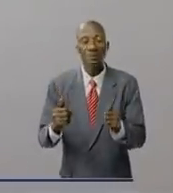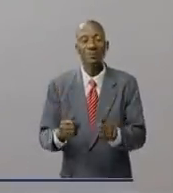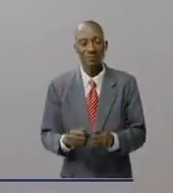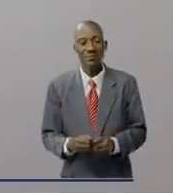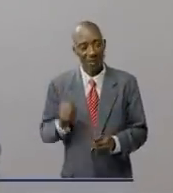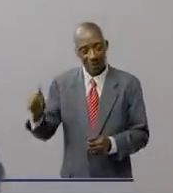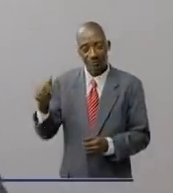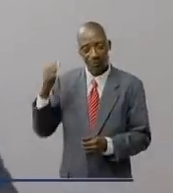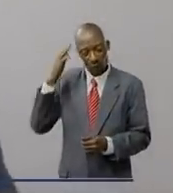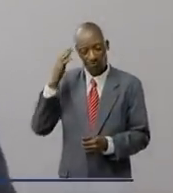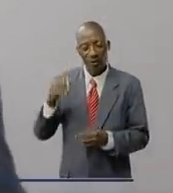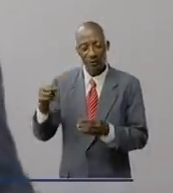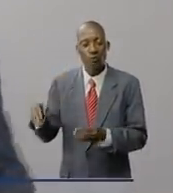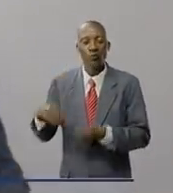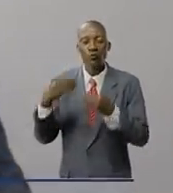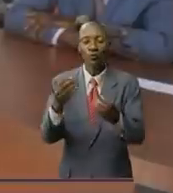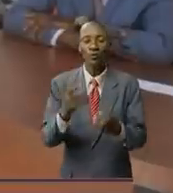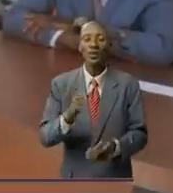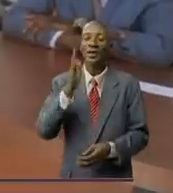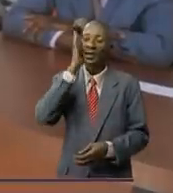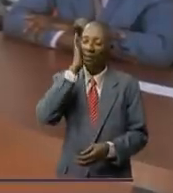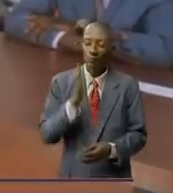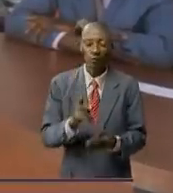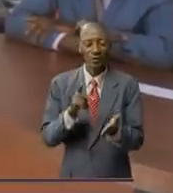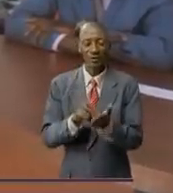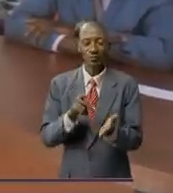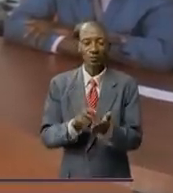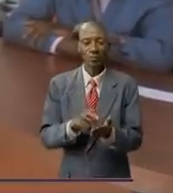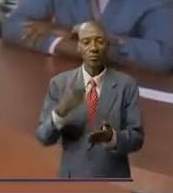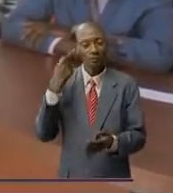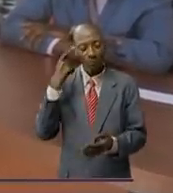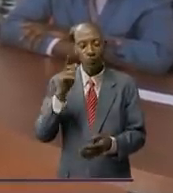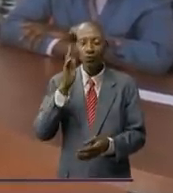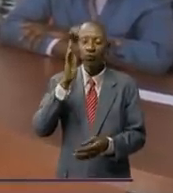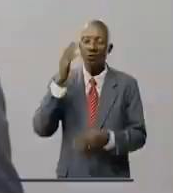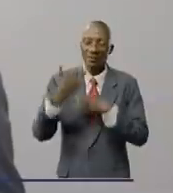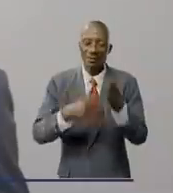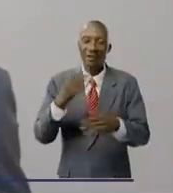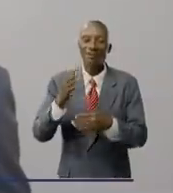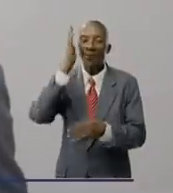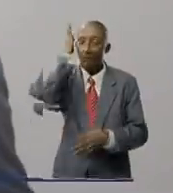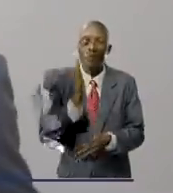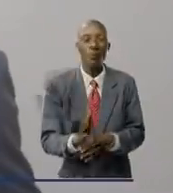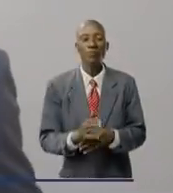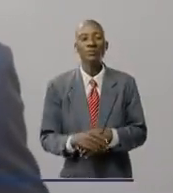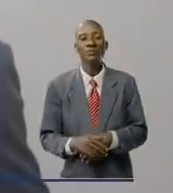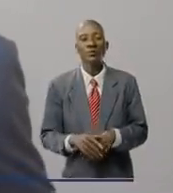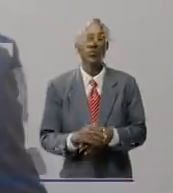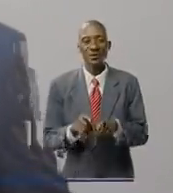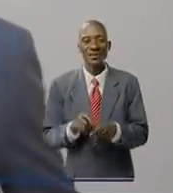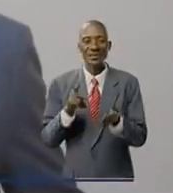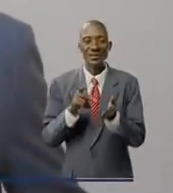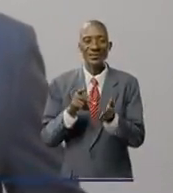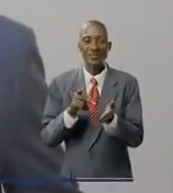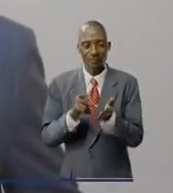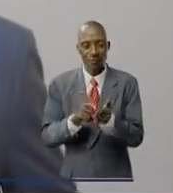essayons d'imiter Dieu le plus possible. Nous pensons que vous nous donnez beaucoup de courage